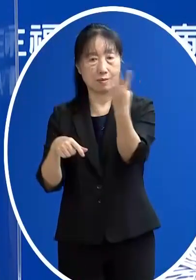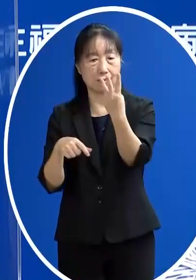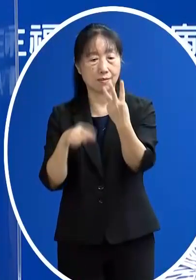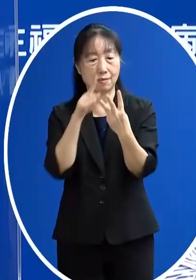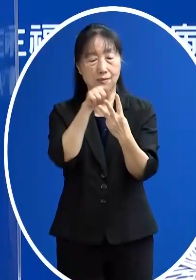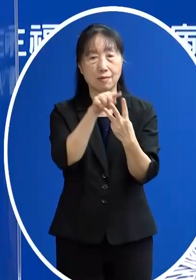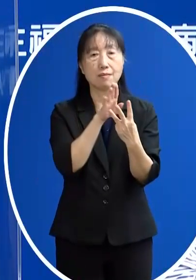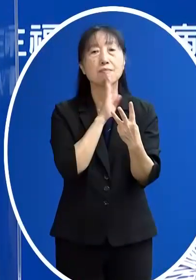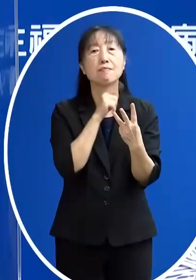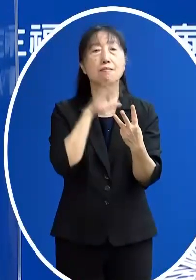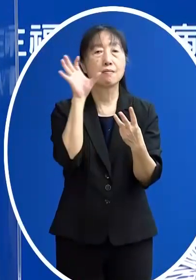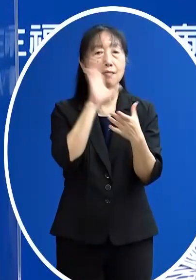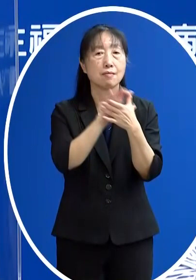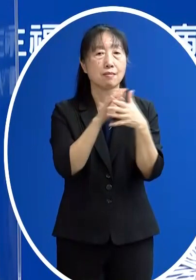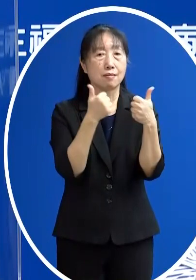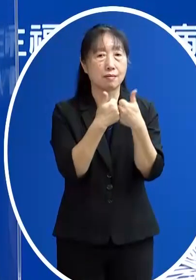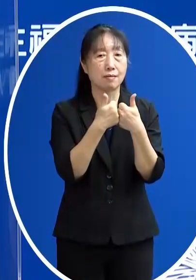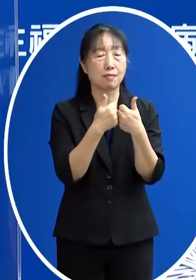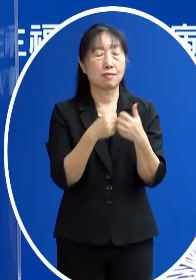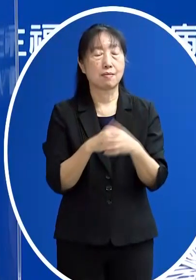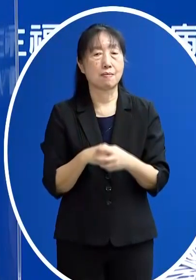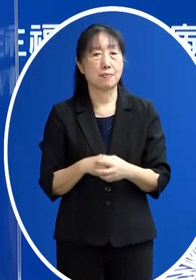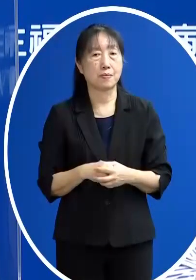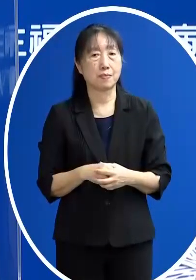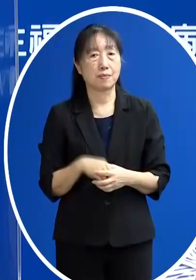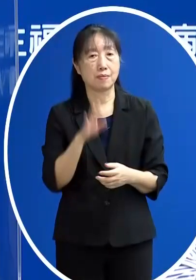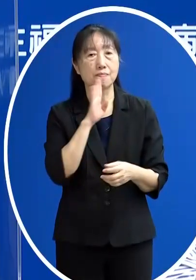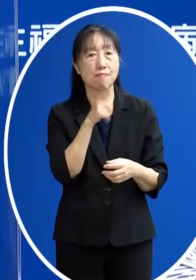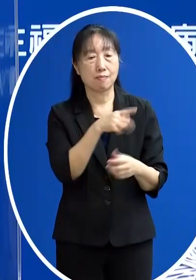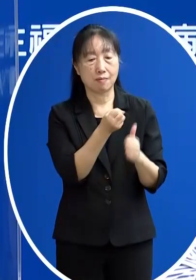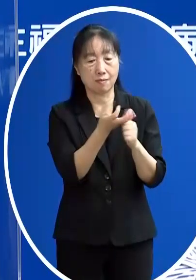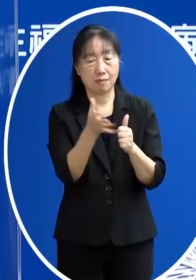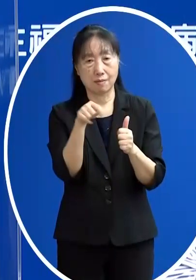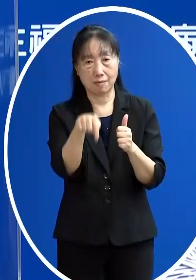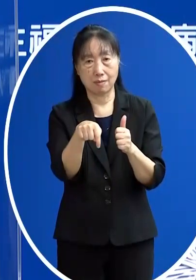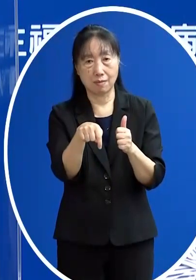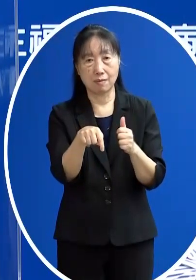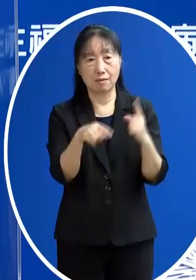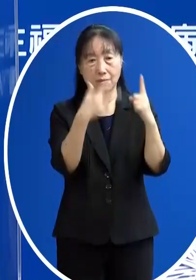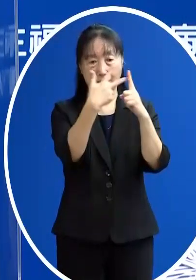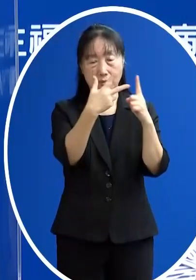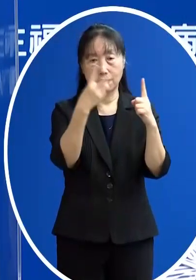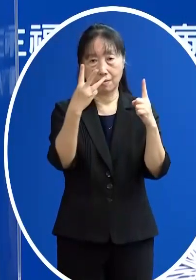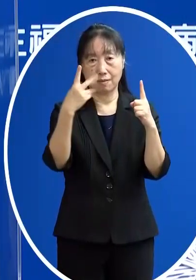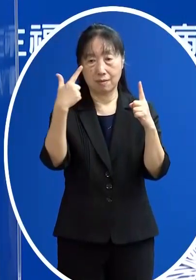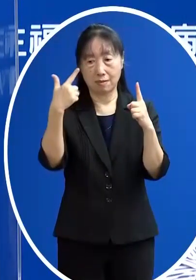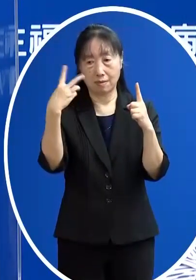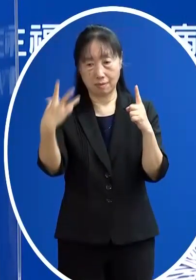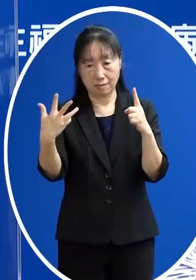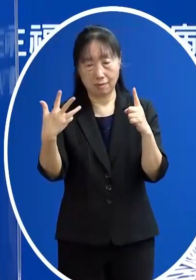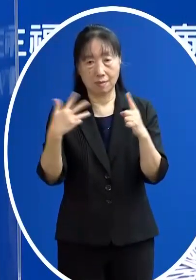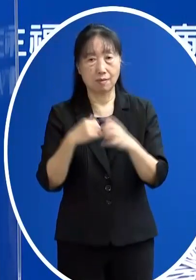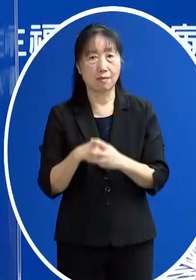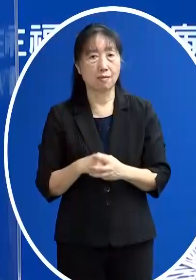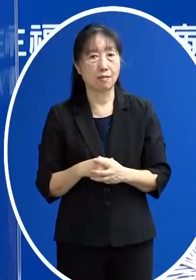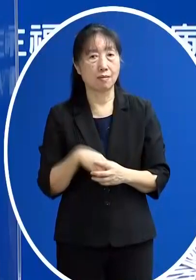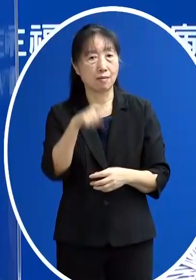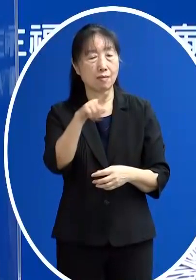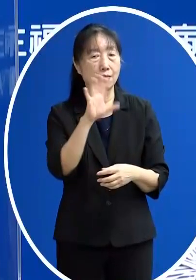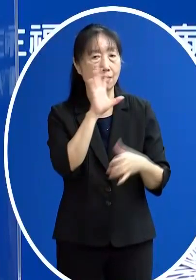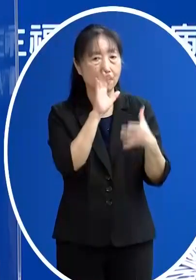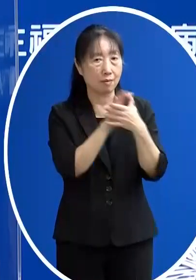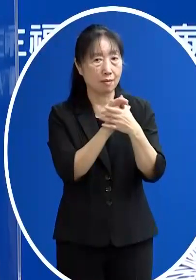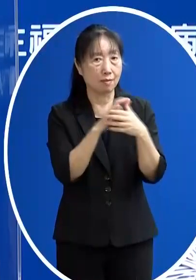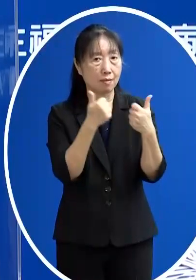是从歌友会哈，在歌友会哈所延伸出来的。我们知道17368哈，他在歌